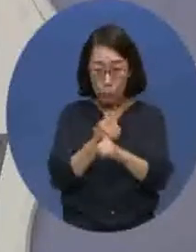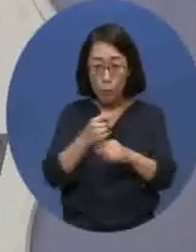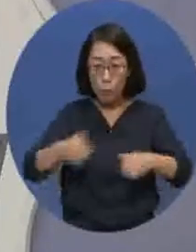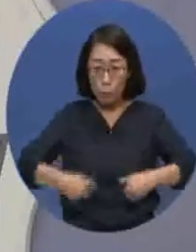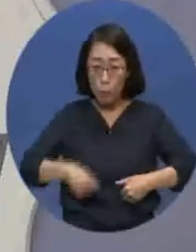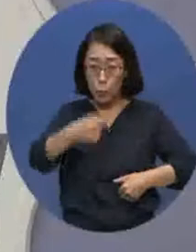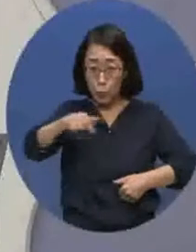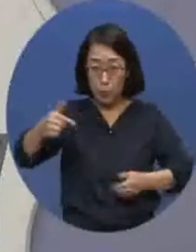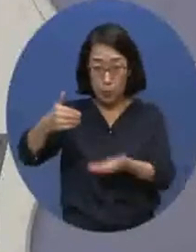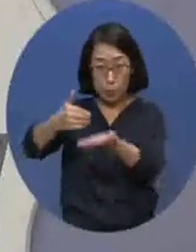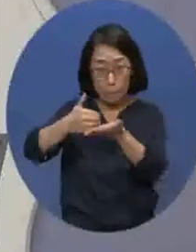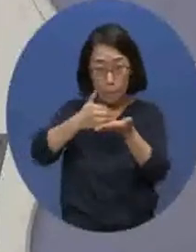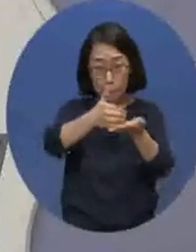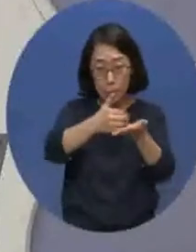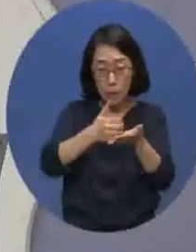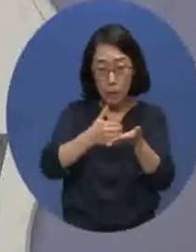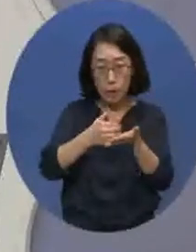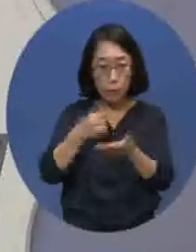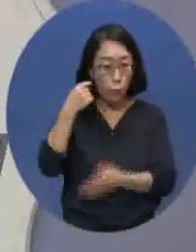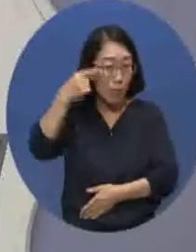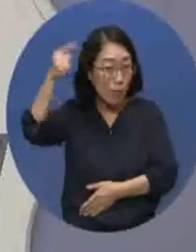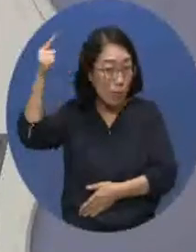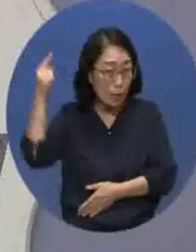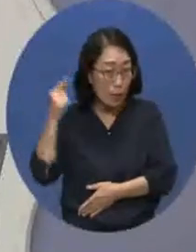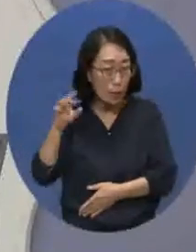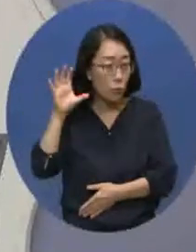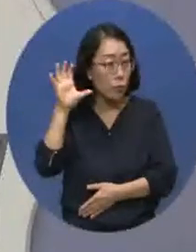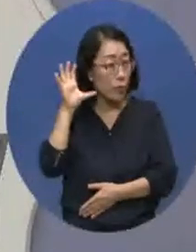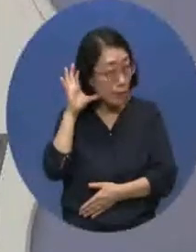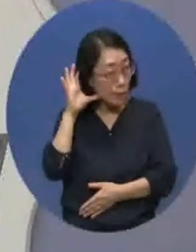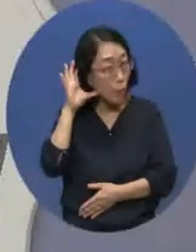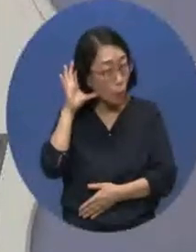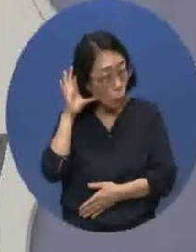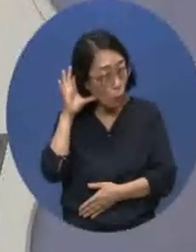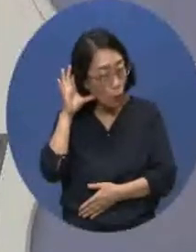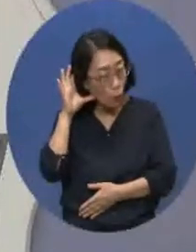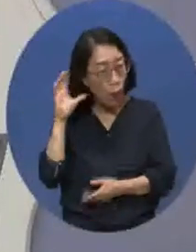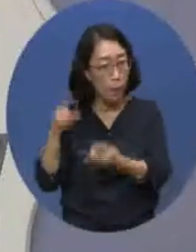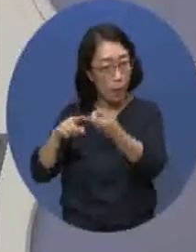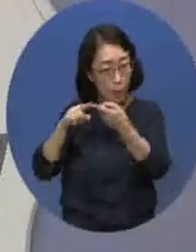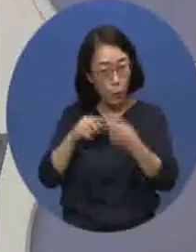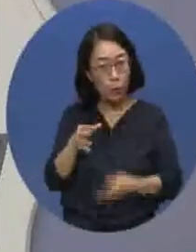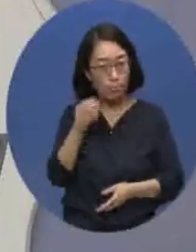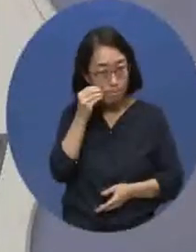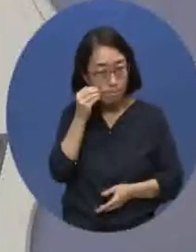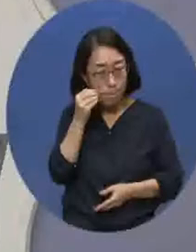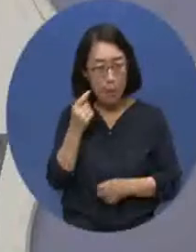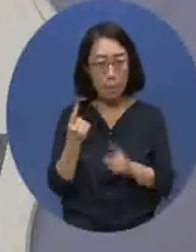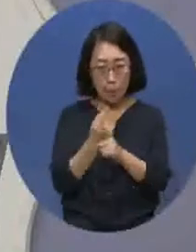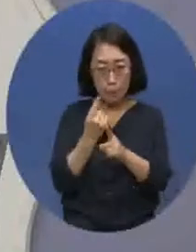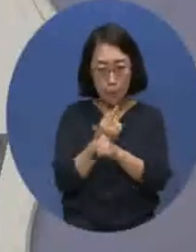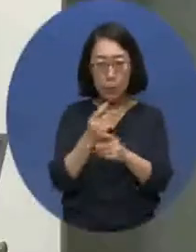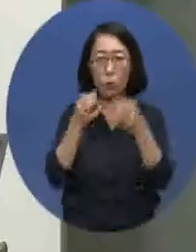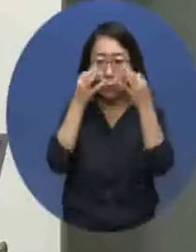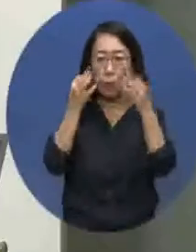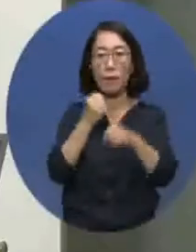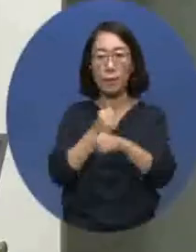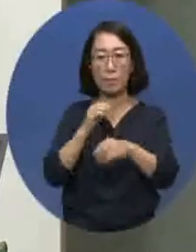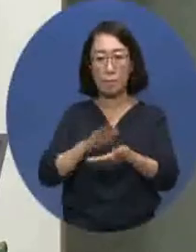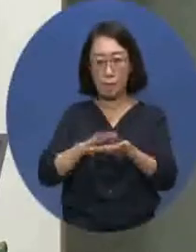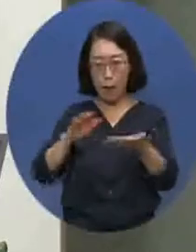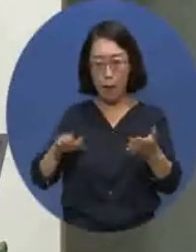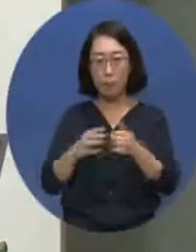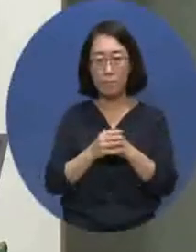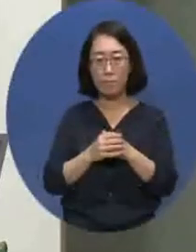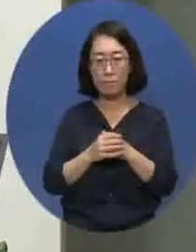의견들도 있습니다 뒤 크게 열고 잘 듣고 또 발빠르게 이렇게 현장에서 배차 하겠습니다 4 4 우리